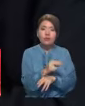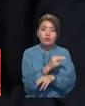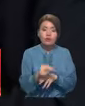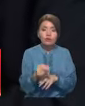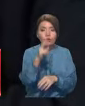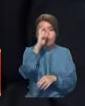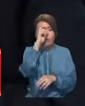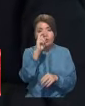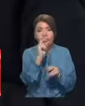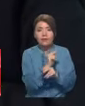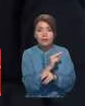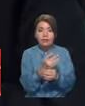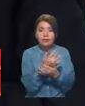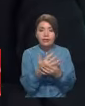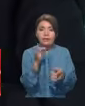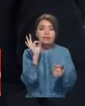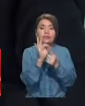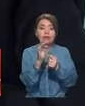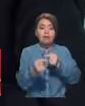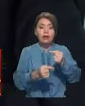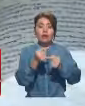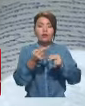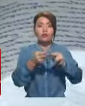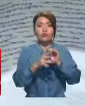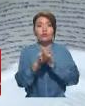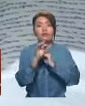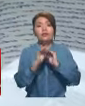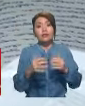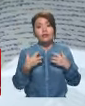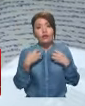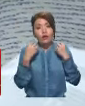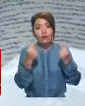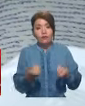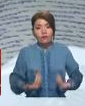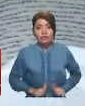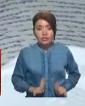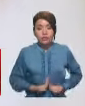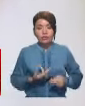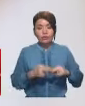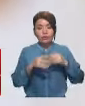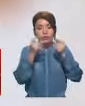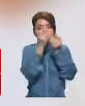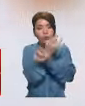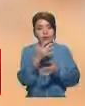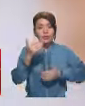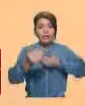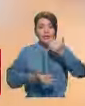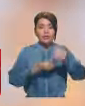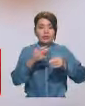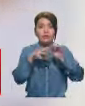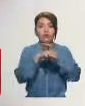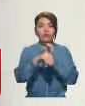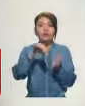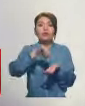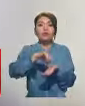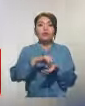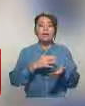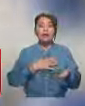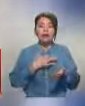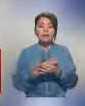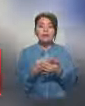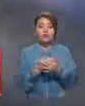тарбия ултбулашага». Цель – привить подрастающему поколению здоровый образ жизни, интеллектуальное и культурное развитие. В этом принимают активное участие и